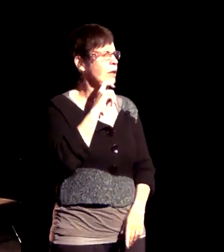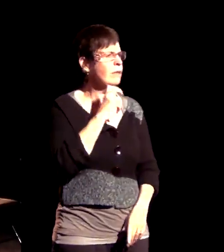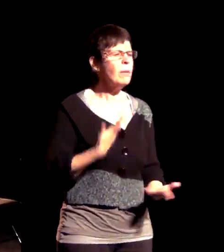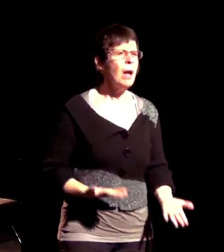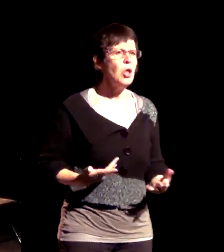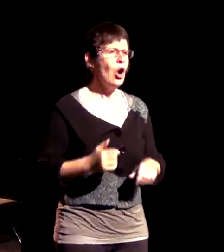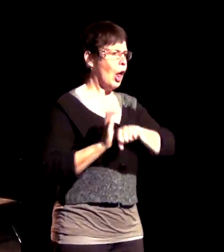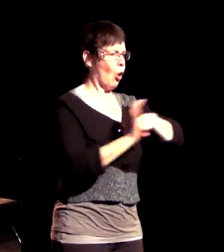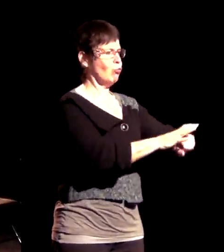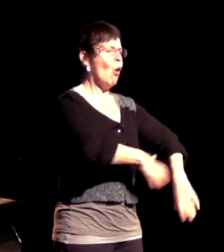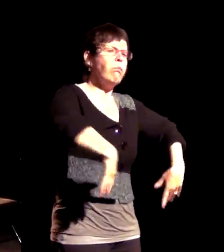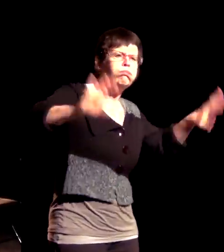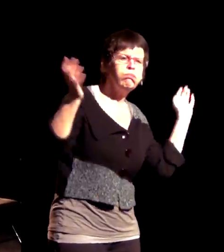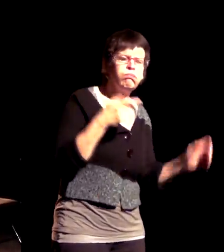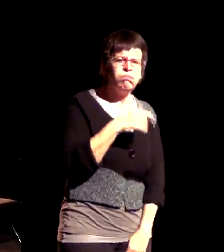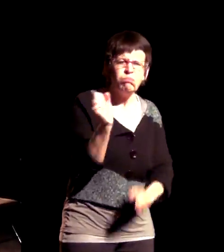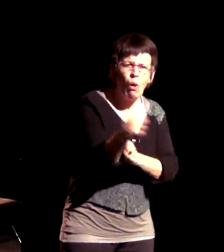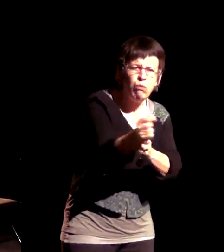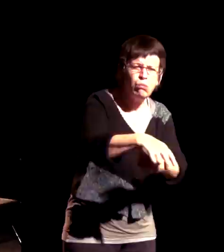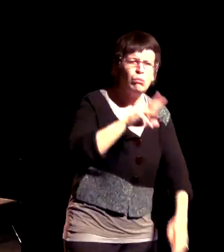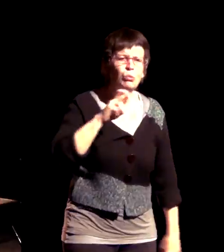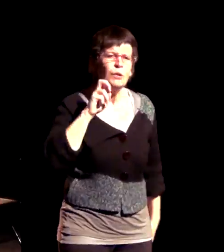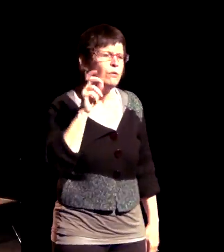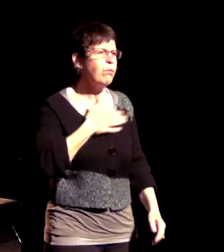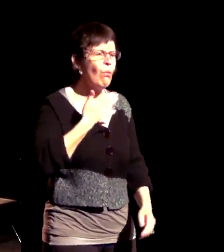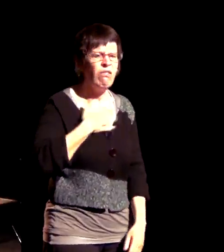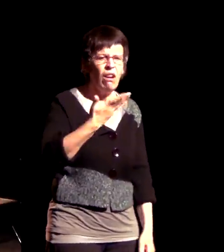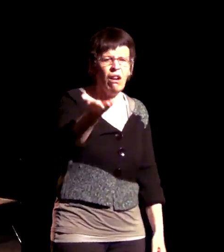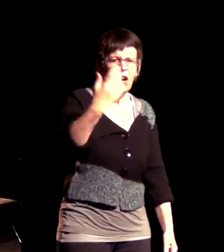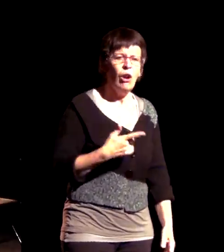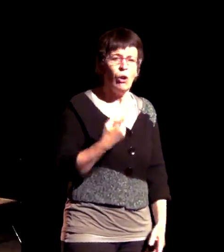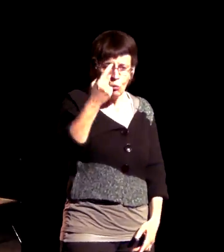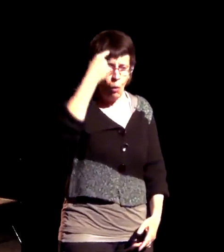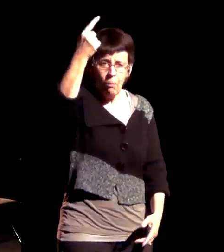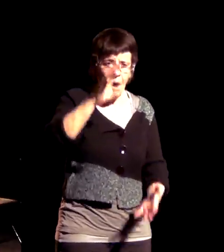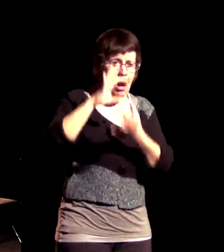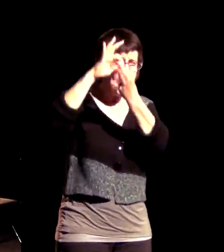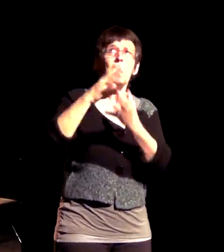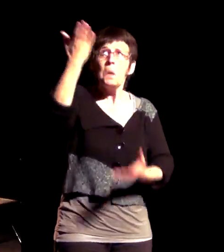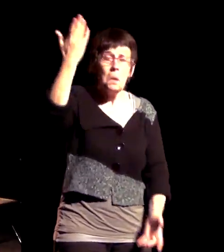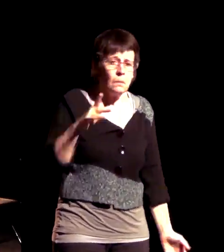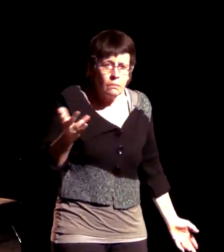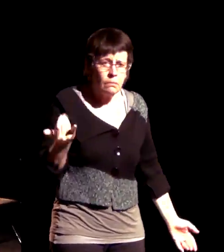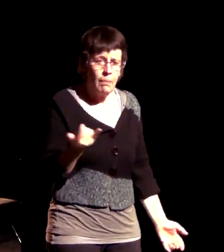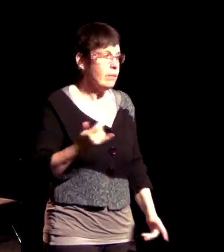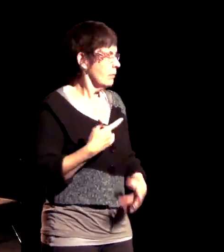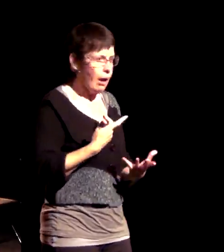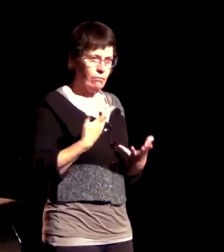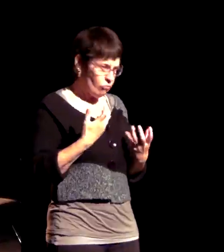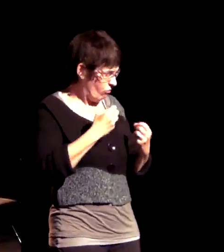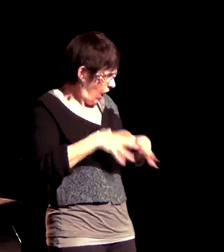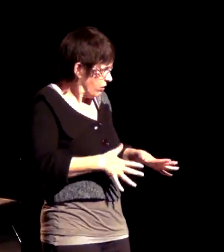même pas en Dieu, enfin, je veux dire, pourquoi t'as besoin de te différencier, t'as besoin de t'identifier comme ça. Elle dit, pour moi, c'est vital d'être juive, laisse-moi être juive.